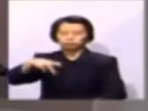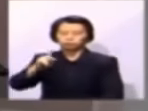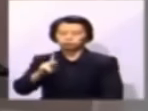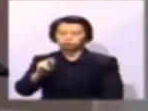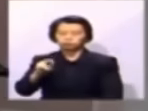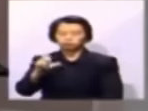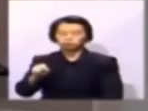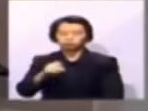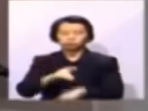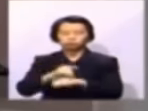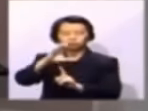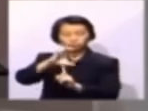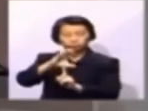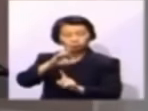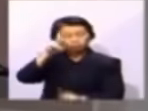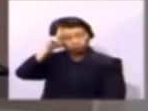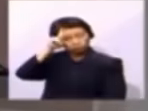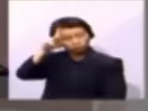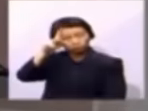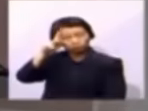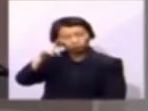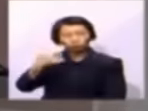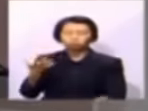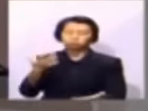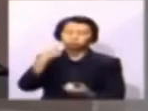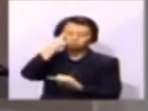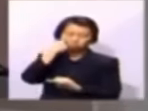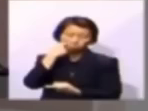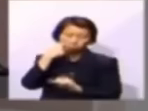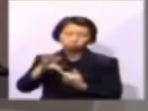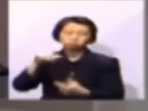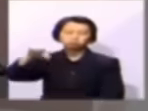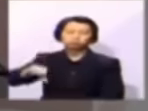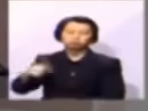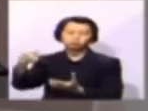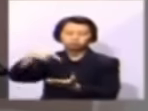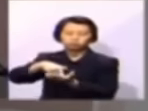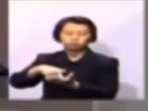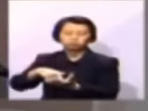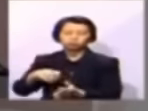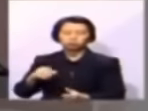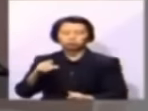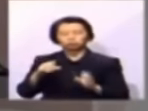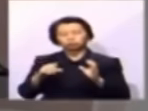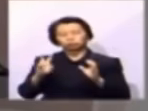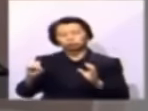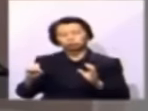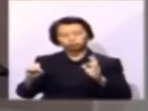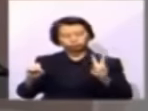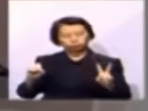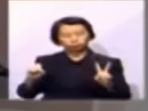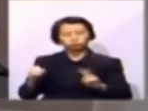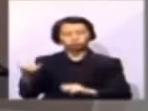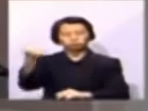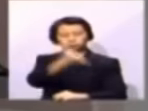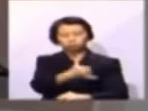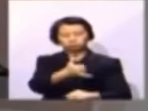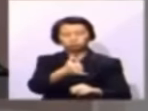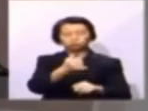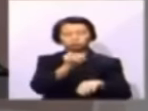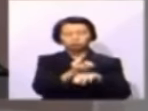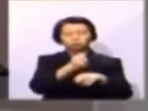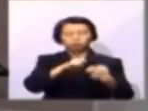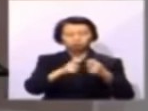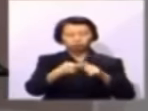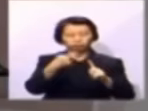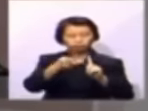PKNS FC di Ceras. Kelantan pula terus dirundung malang setelah tewas lagi, kali ini tunduk 0-2 ketika bertandang ke Stadium Batu